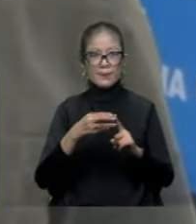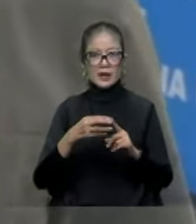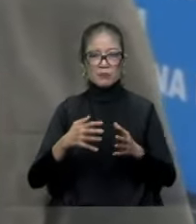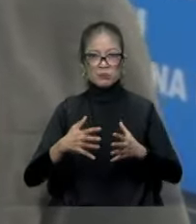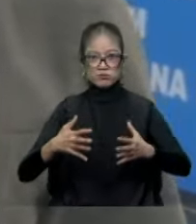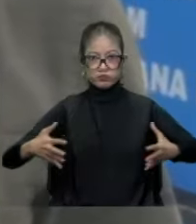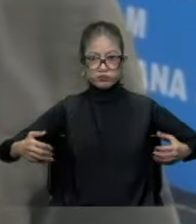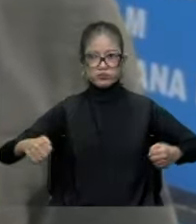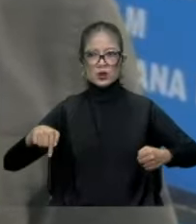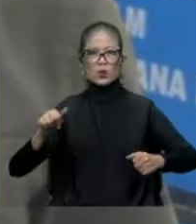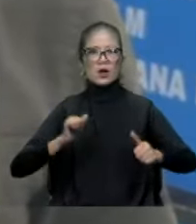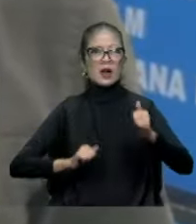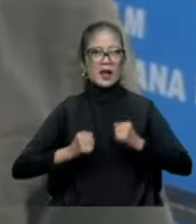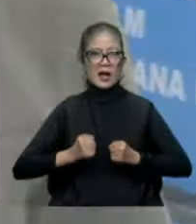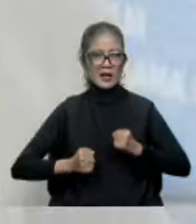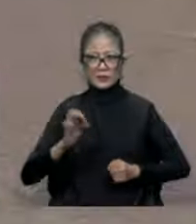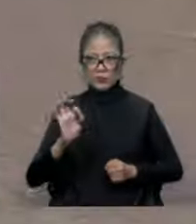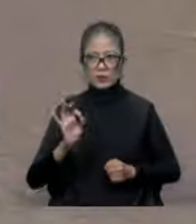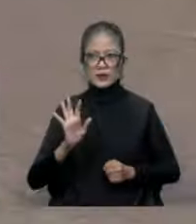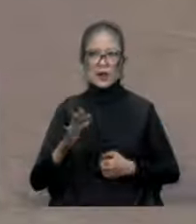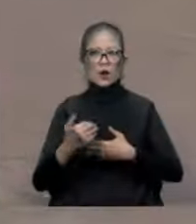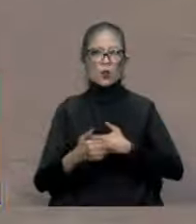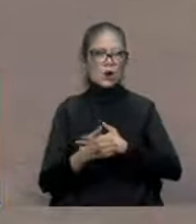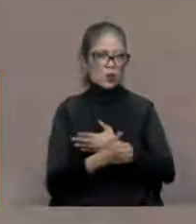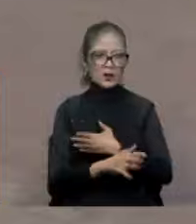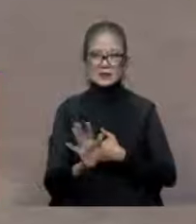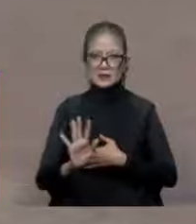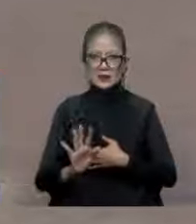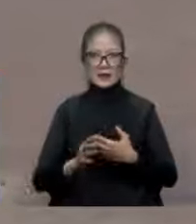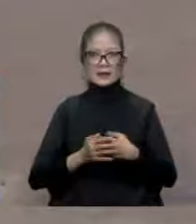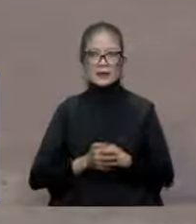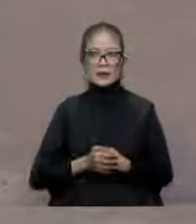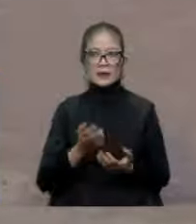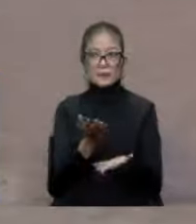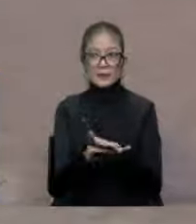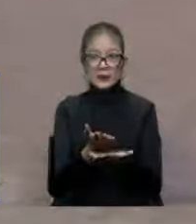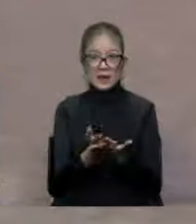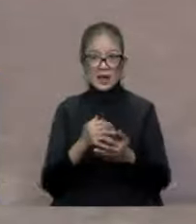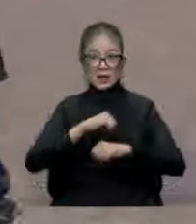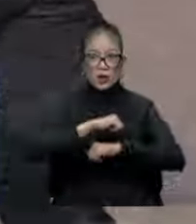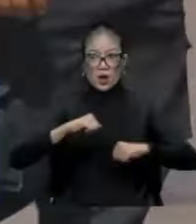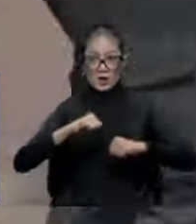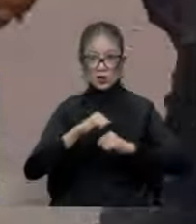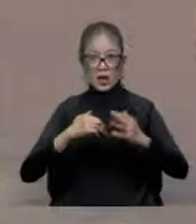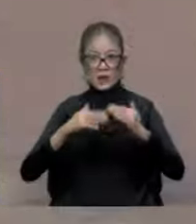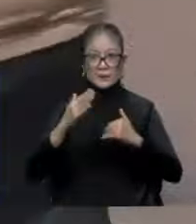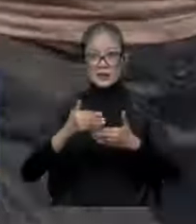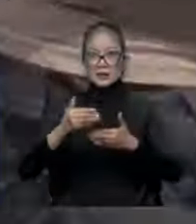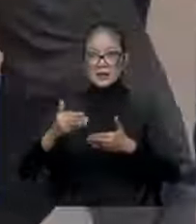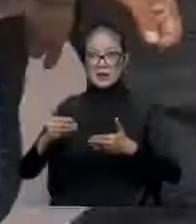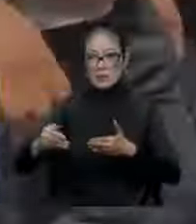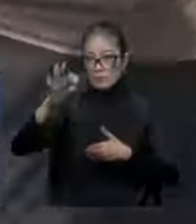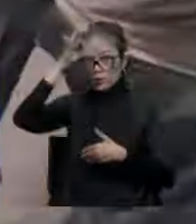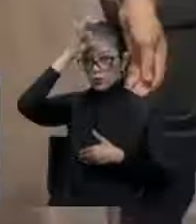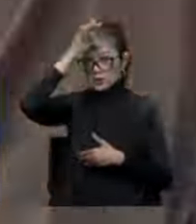belum lari, justru nanti malam cedera. Jadi. Tak hanya diminta untuk olahraga lebih rutin, para polisi gendut akan